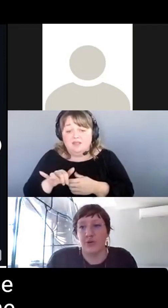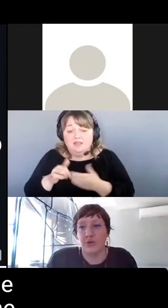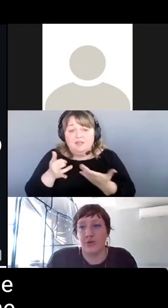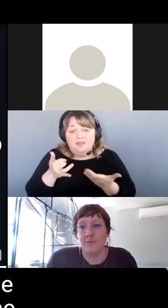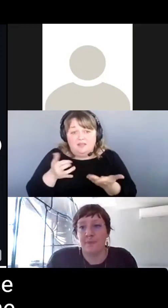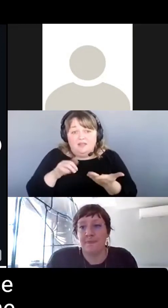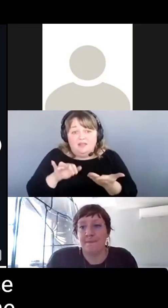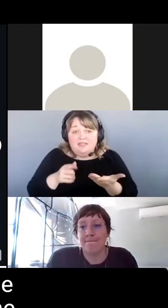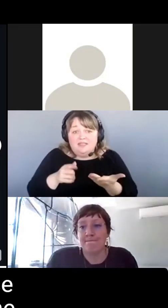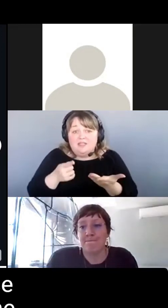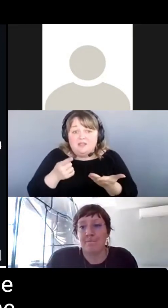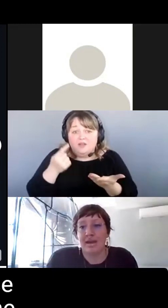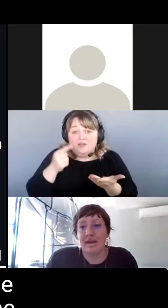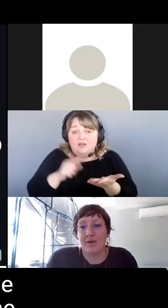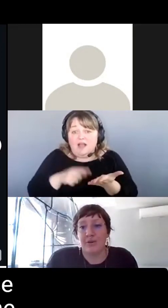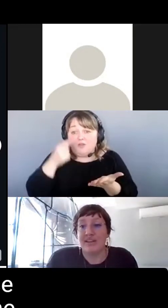à